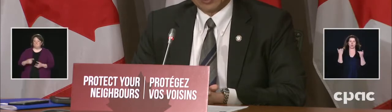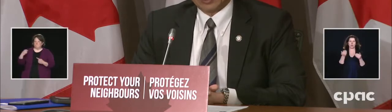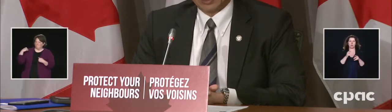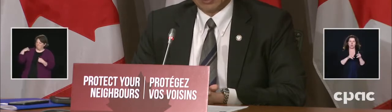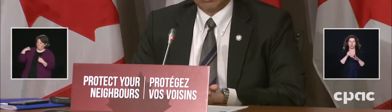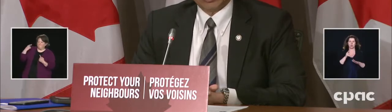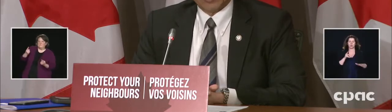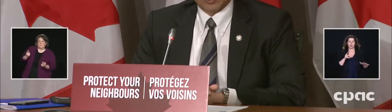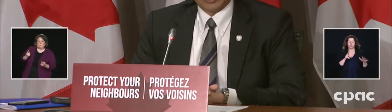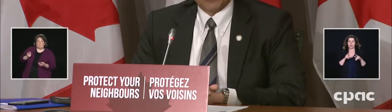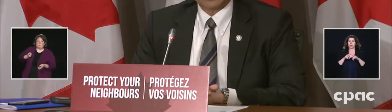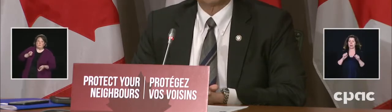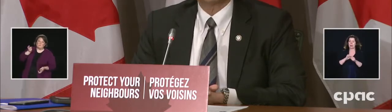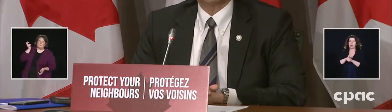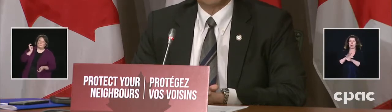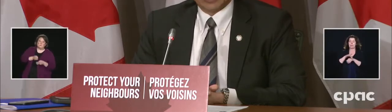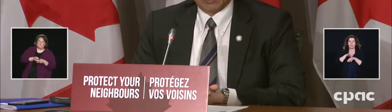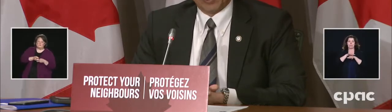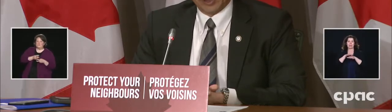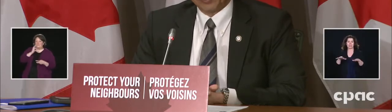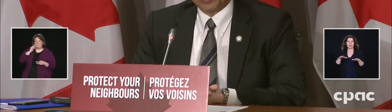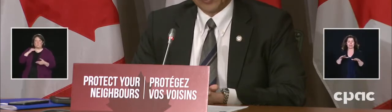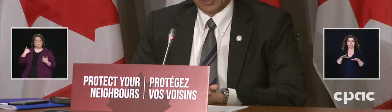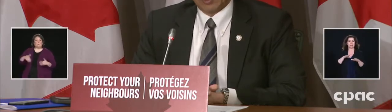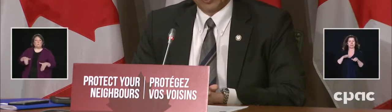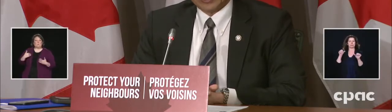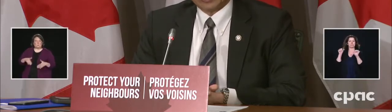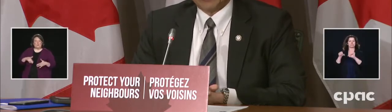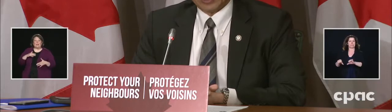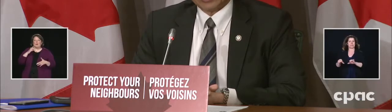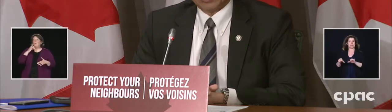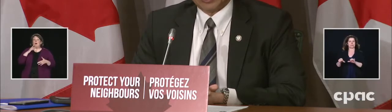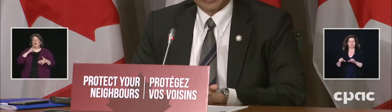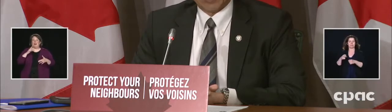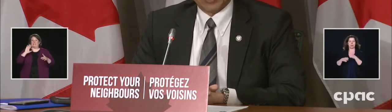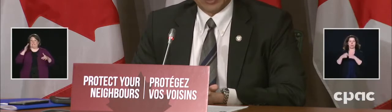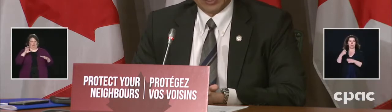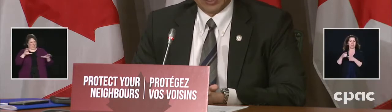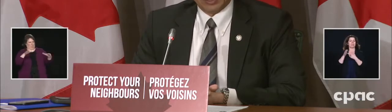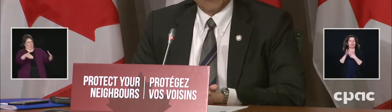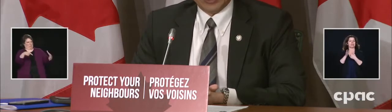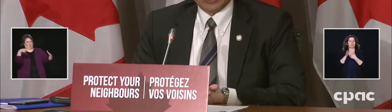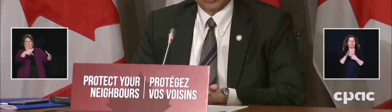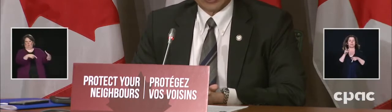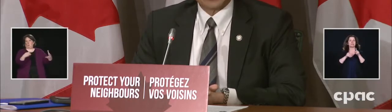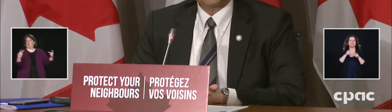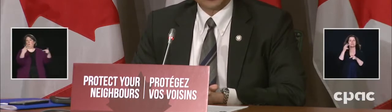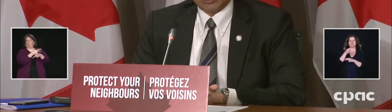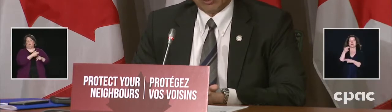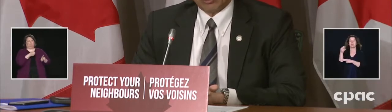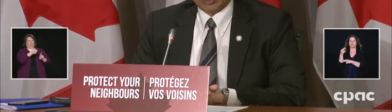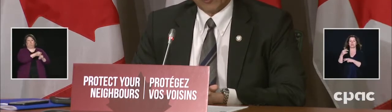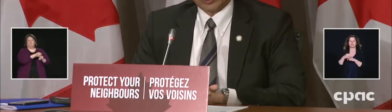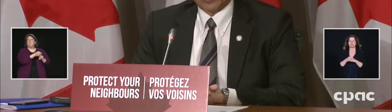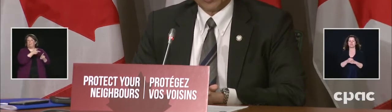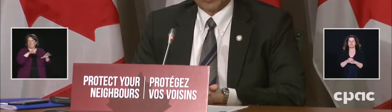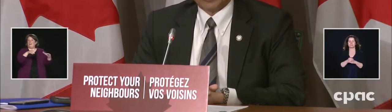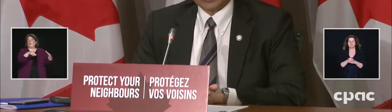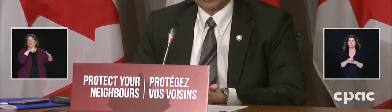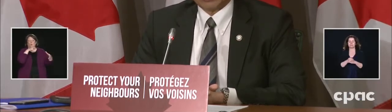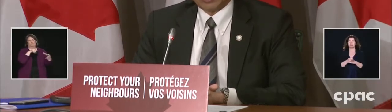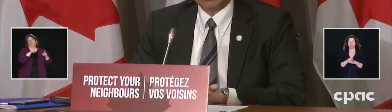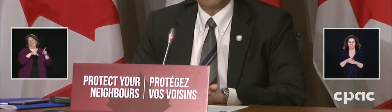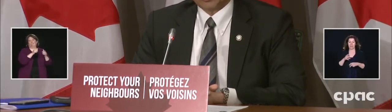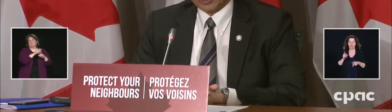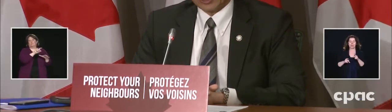certaines personnes, notamment les personnes handicapées. Pour certaines personnes handicapées, le fait d'être âgé ou d'avoir des